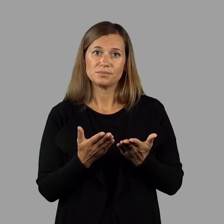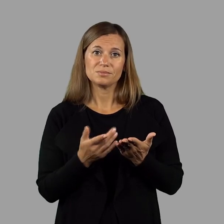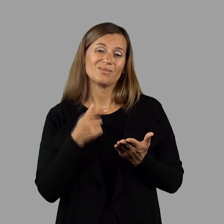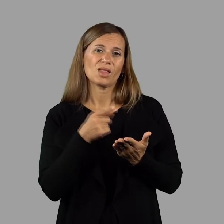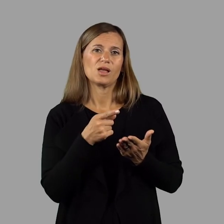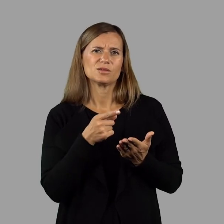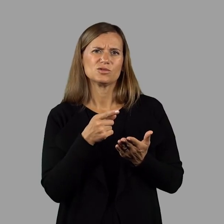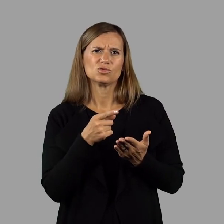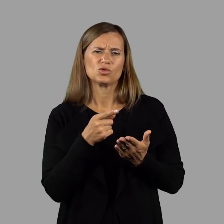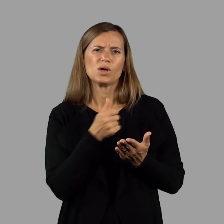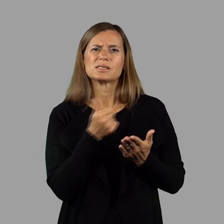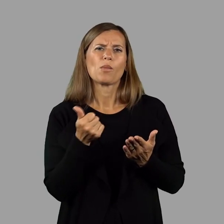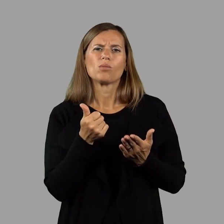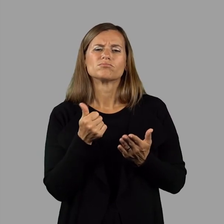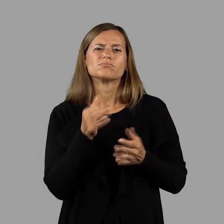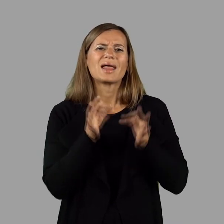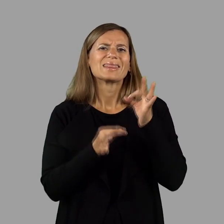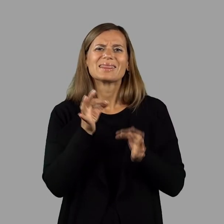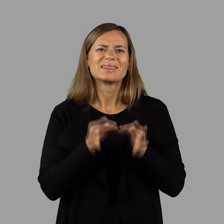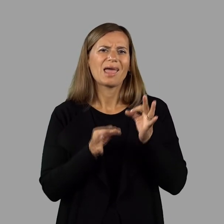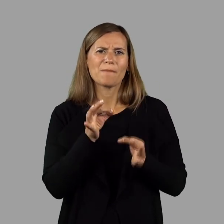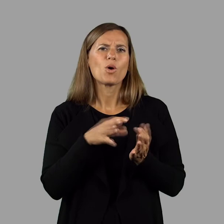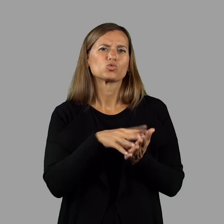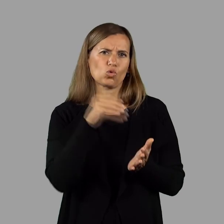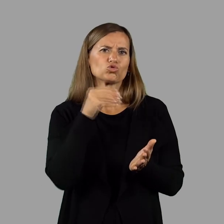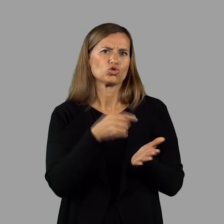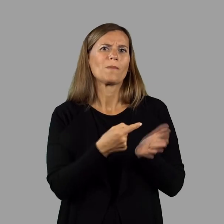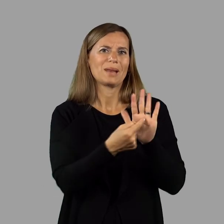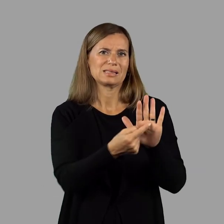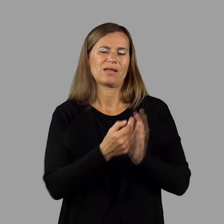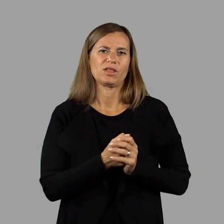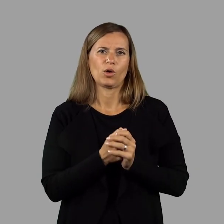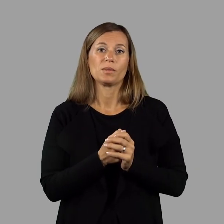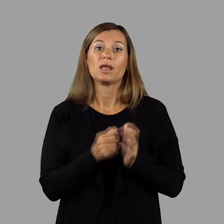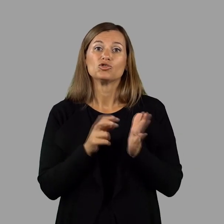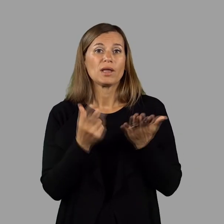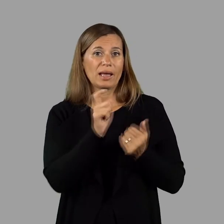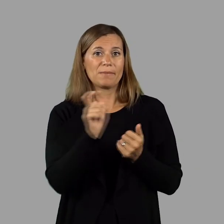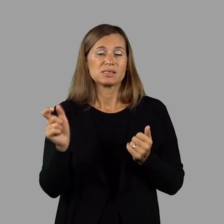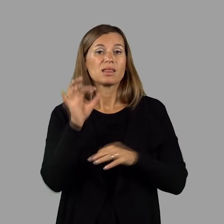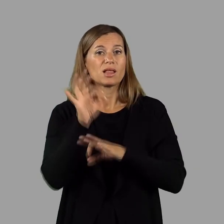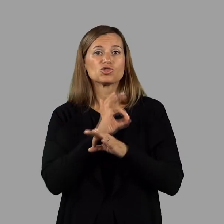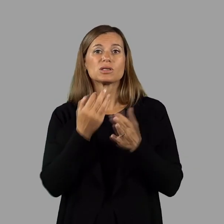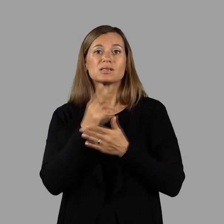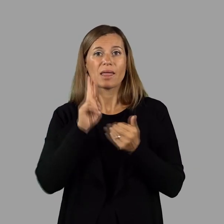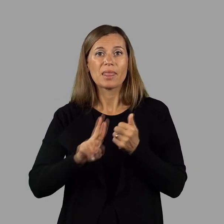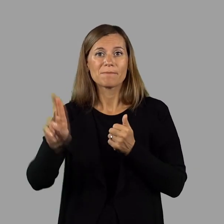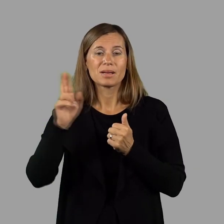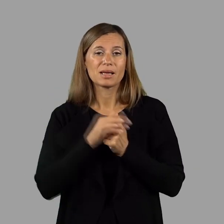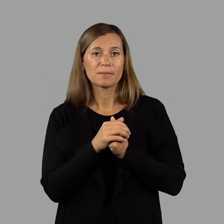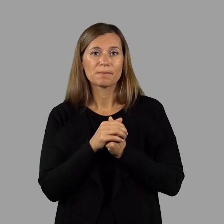No, to so bile demo predstavitve. Še nekaj besed o načrtih za